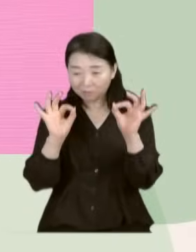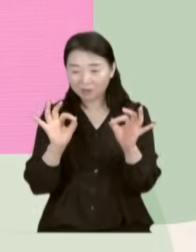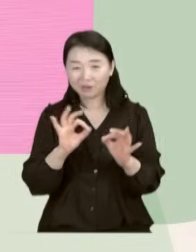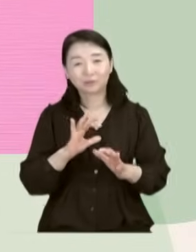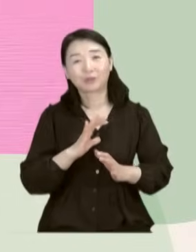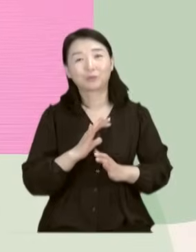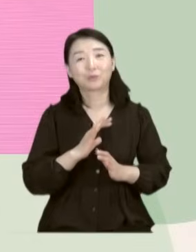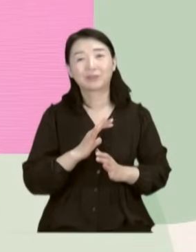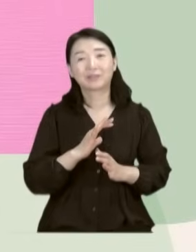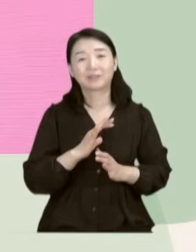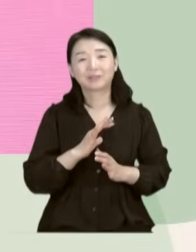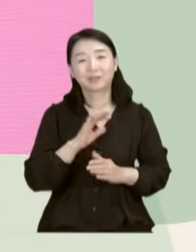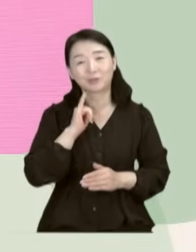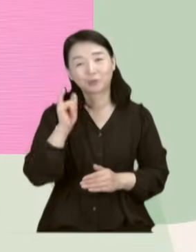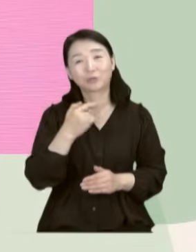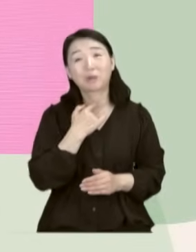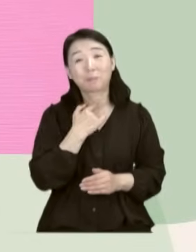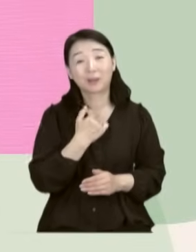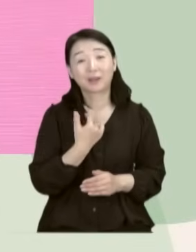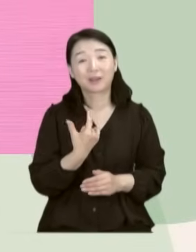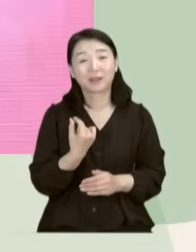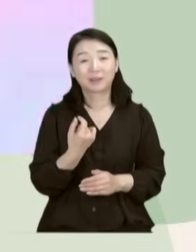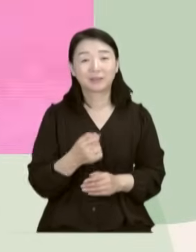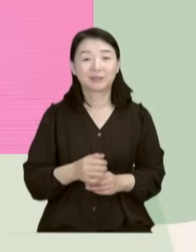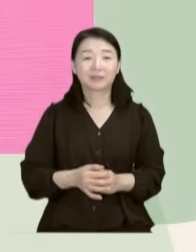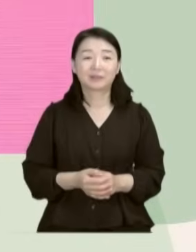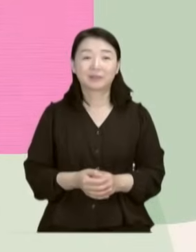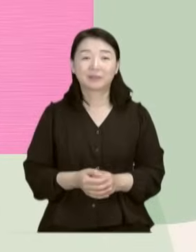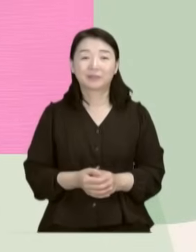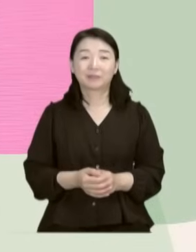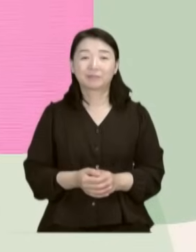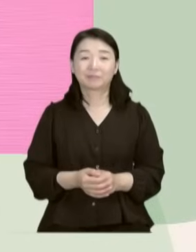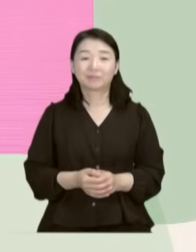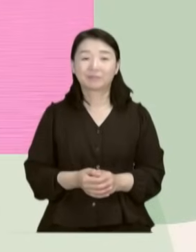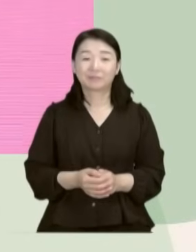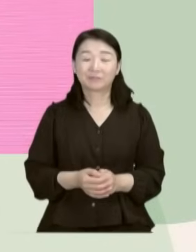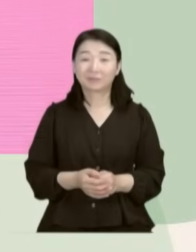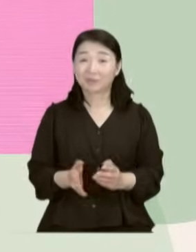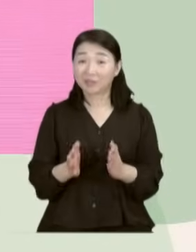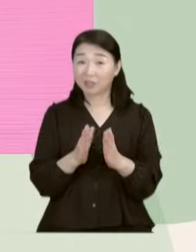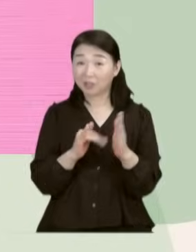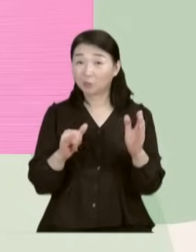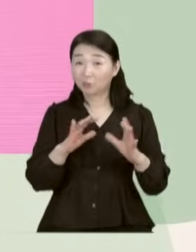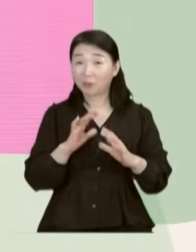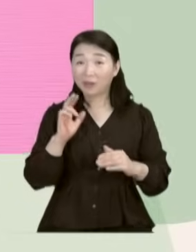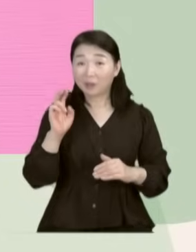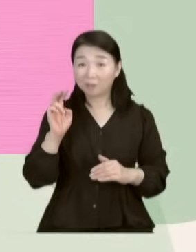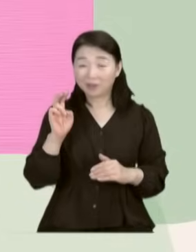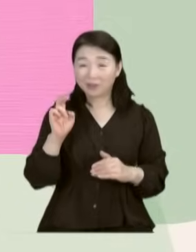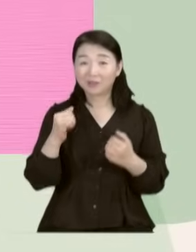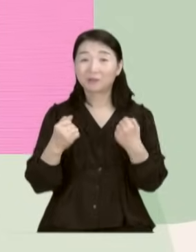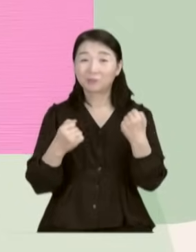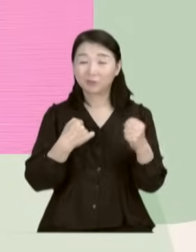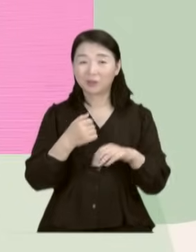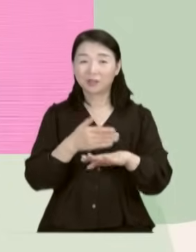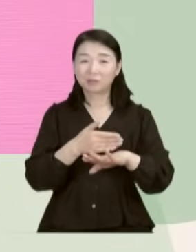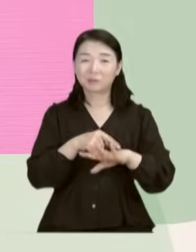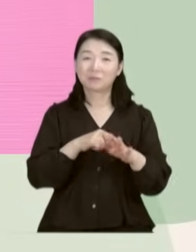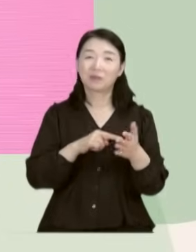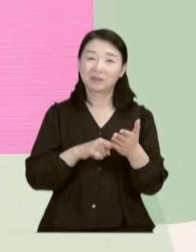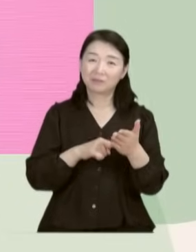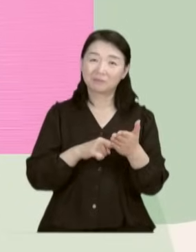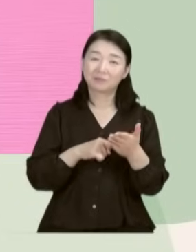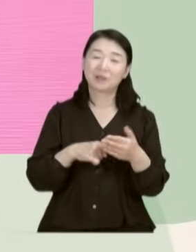올려진 글을 보고 많이 놀래서 변화했던 기억이 나는데 가족들은 더 많이 놀랬을 거예요 근데도 불구하고